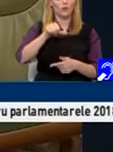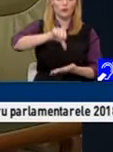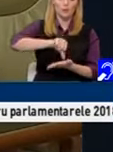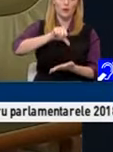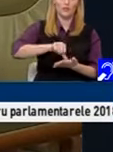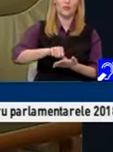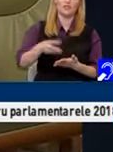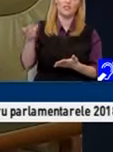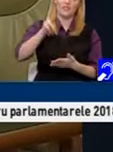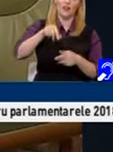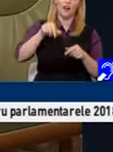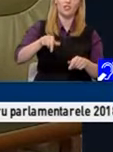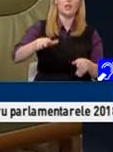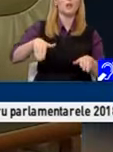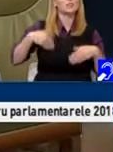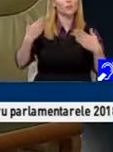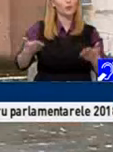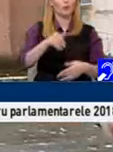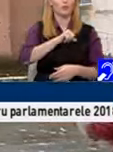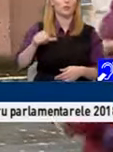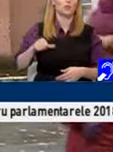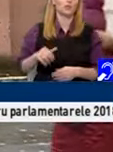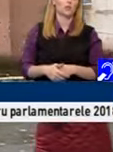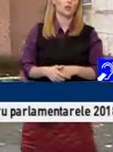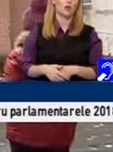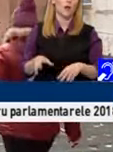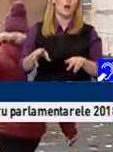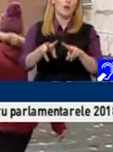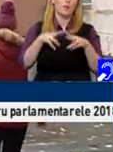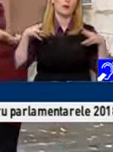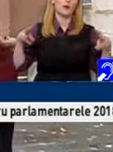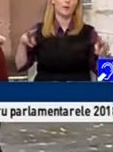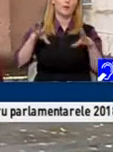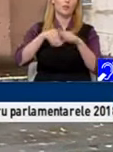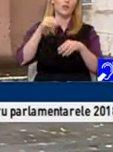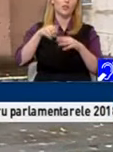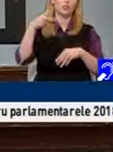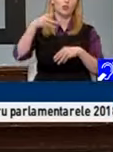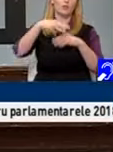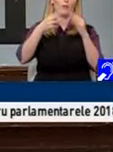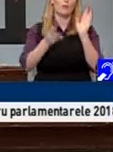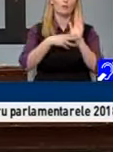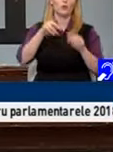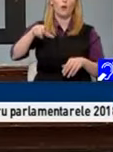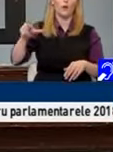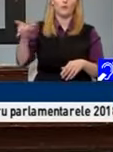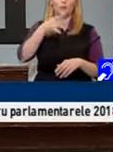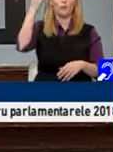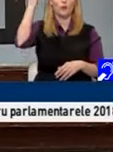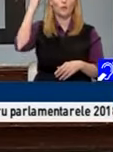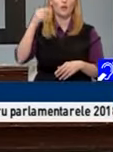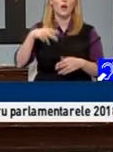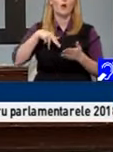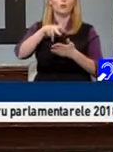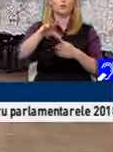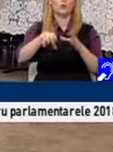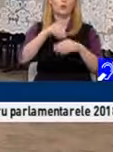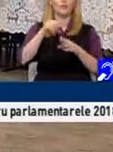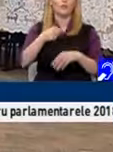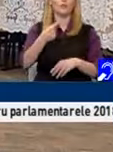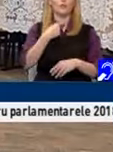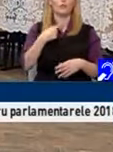să vii cu propuneri absolut constructive. La parlamentarele din 2018, cetățenii Republicii Moldova vor ieși la urne și